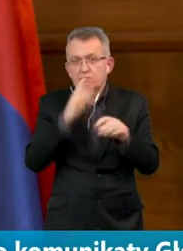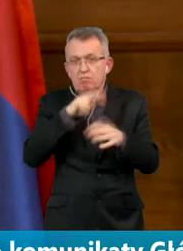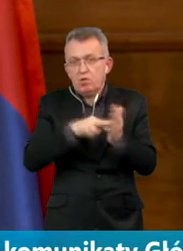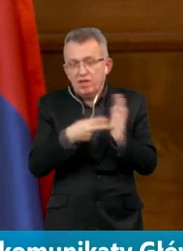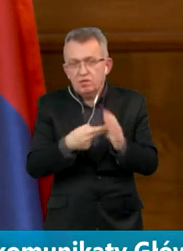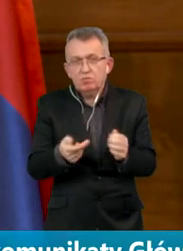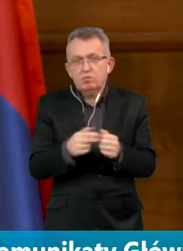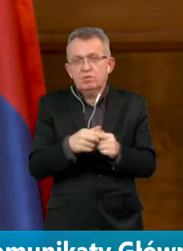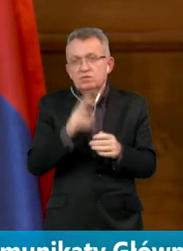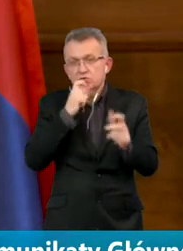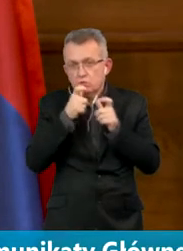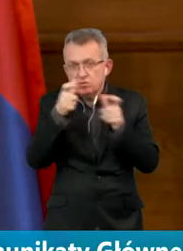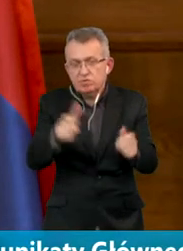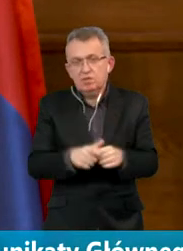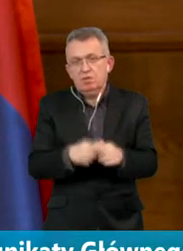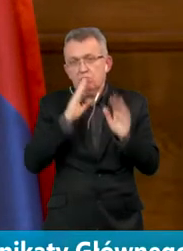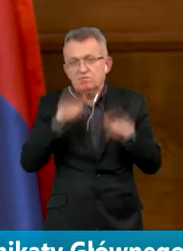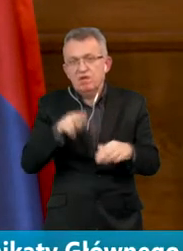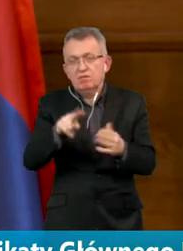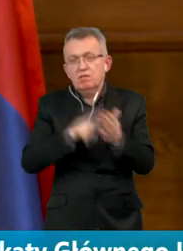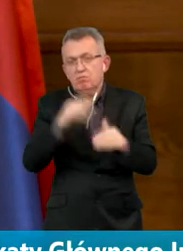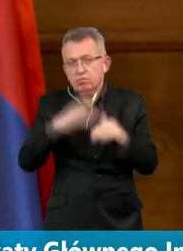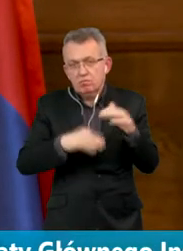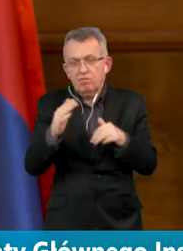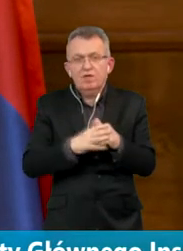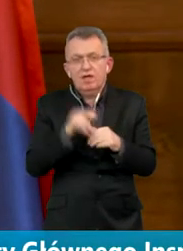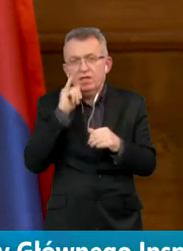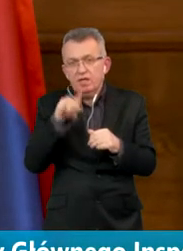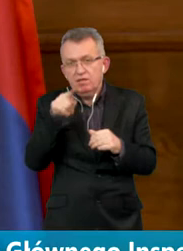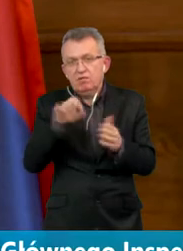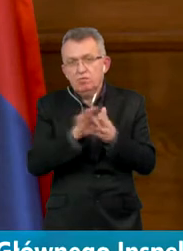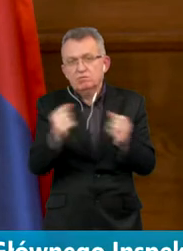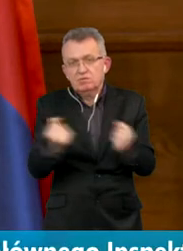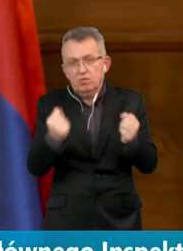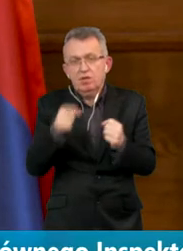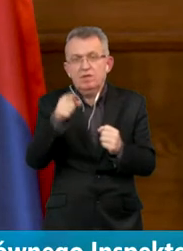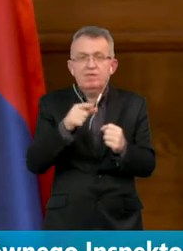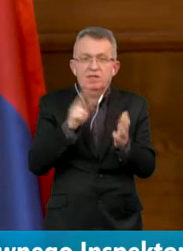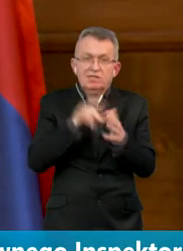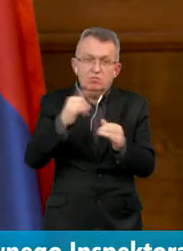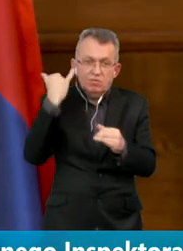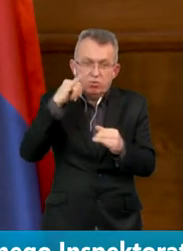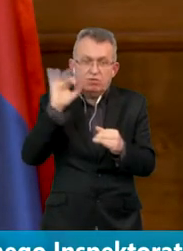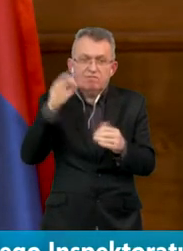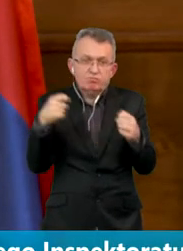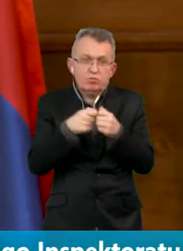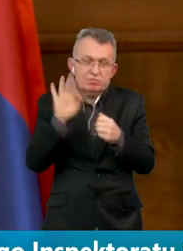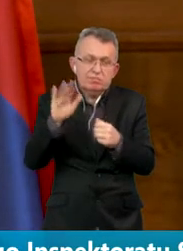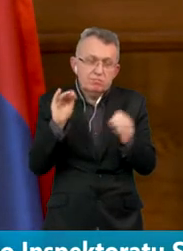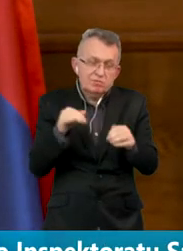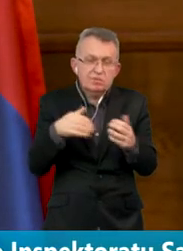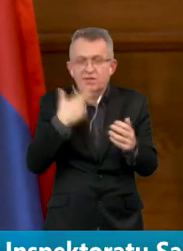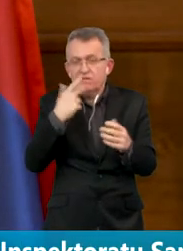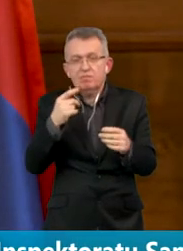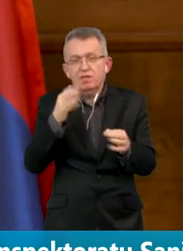wymaga zgłoszenia lub pozwolenia na budowę i tak to funkcjonuje, więc być może jest to jakiś błąd ze strony wspólnoty. Nie chcę tego przesądzać, bo nie